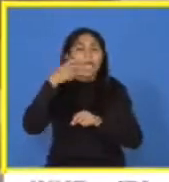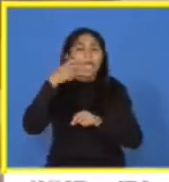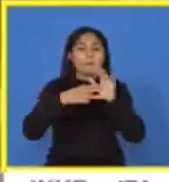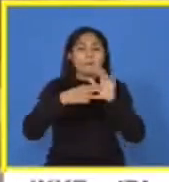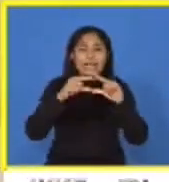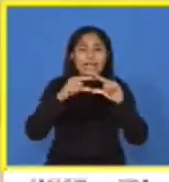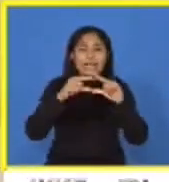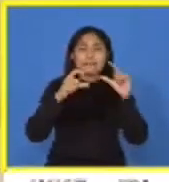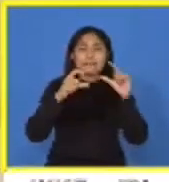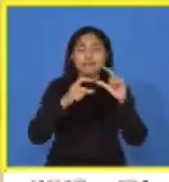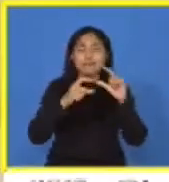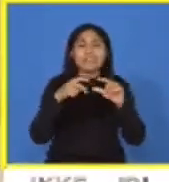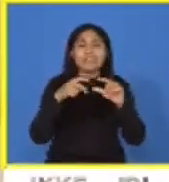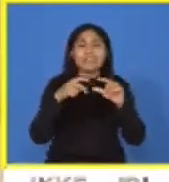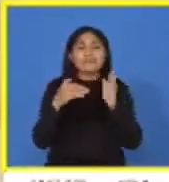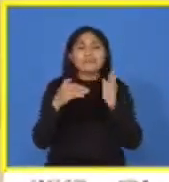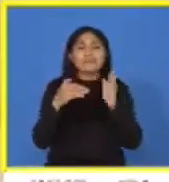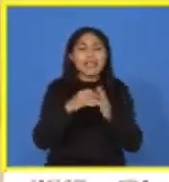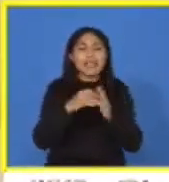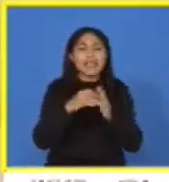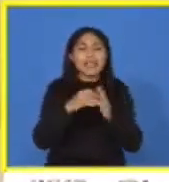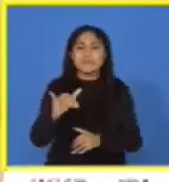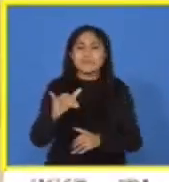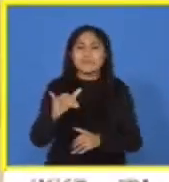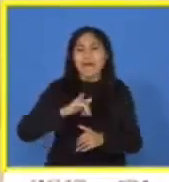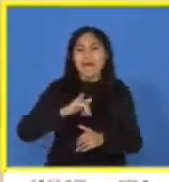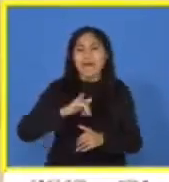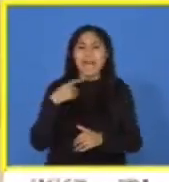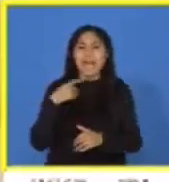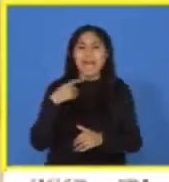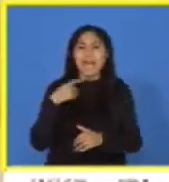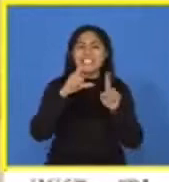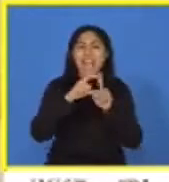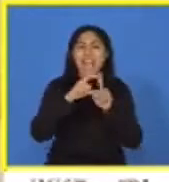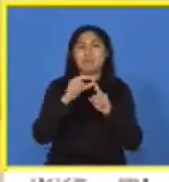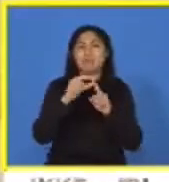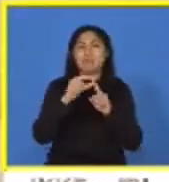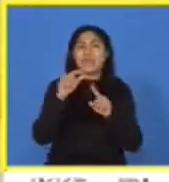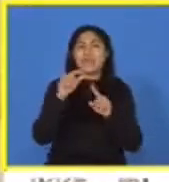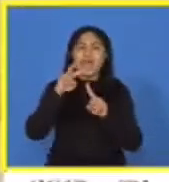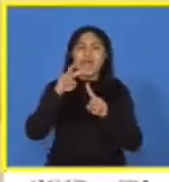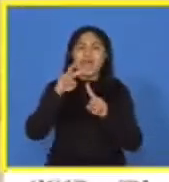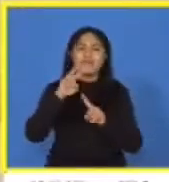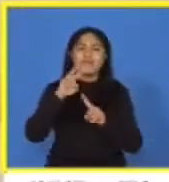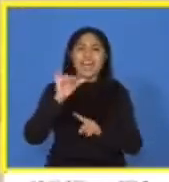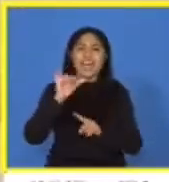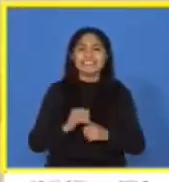saudara setelah pariwara berikut ini, tetaplah bersama kami di Dialog Publik TVRI.